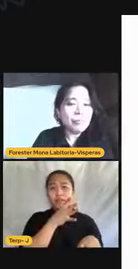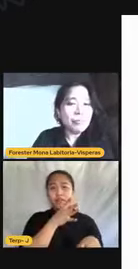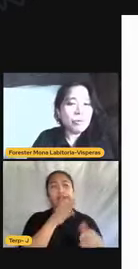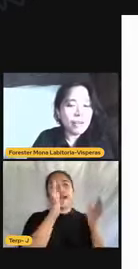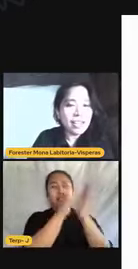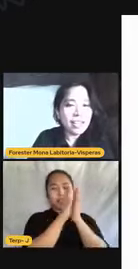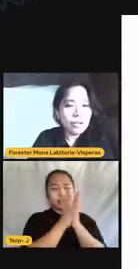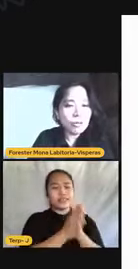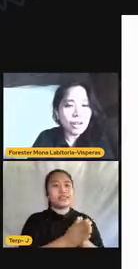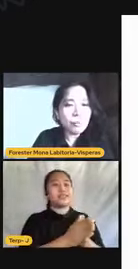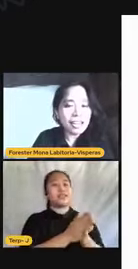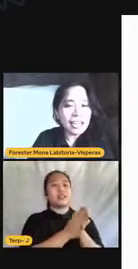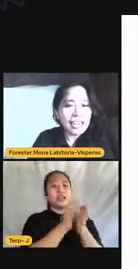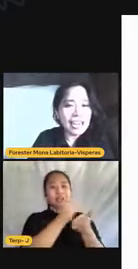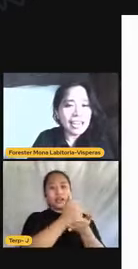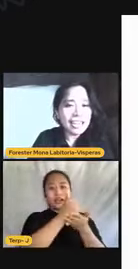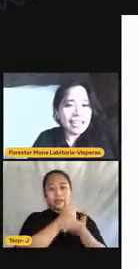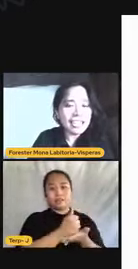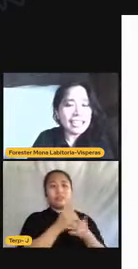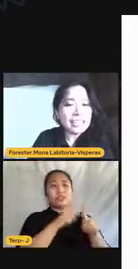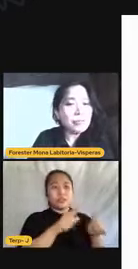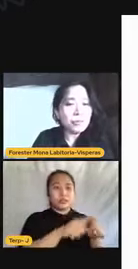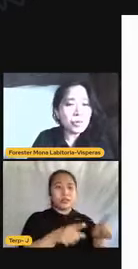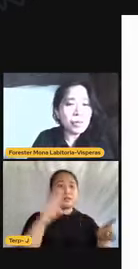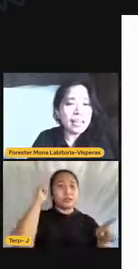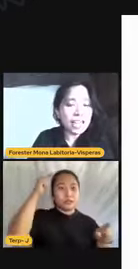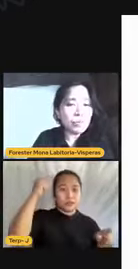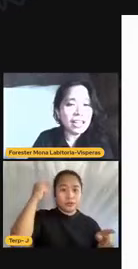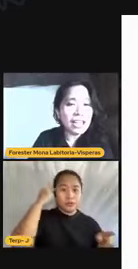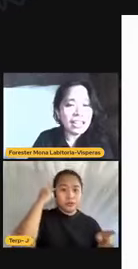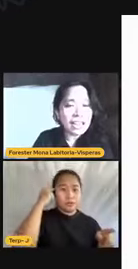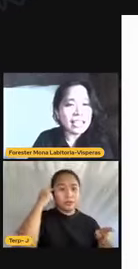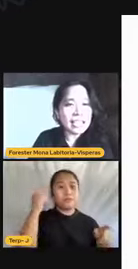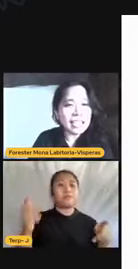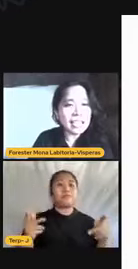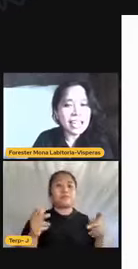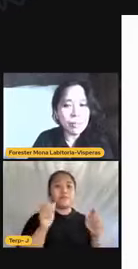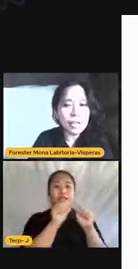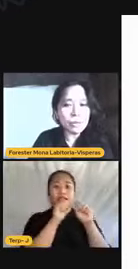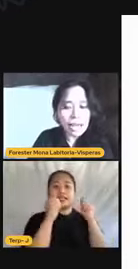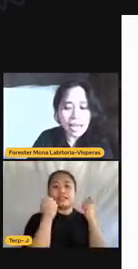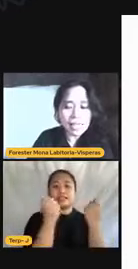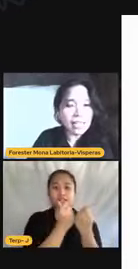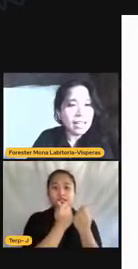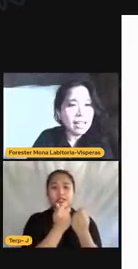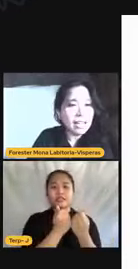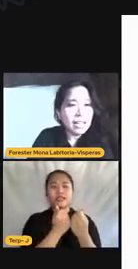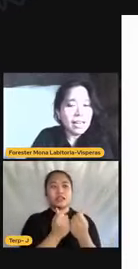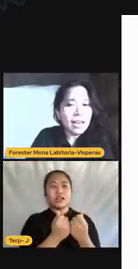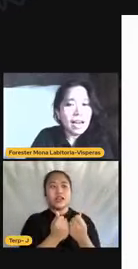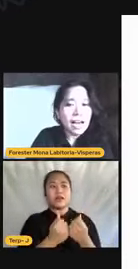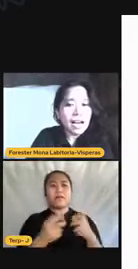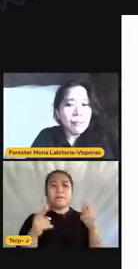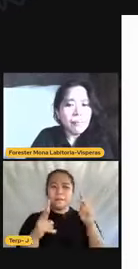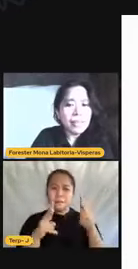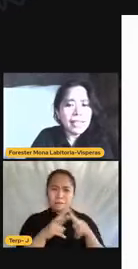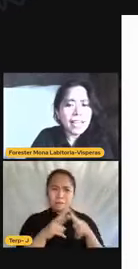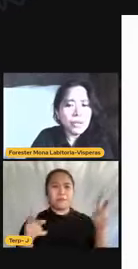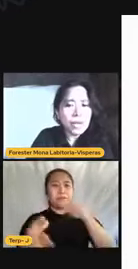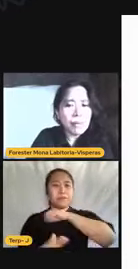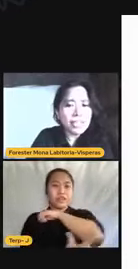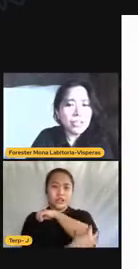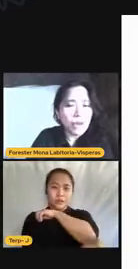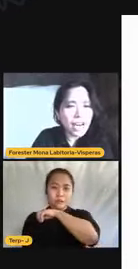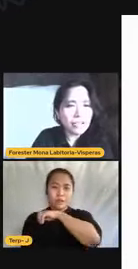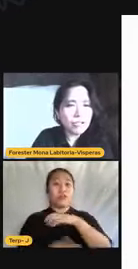para ma-provide niya yung therapy na kailangan ng anak niya kasi sobrang hirap nila, nakatira lang sila sa ilalim ng kulay. But